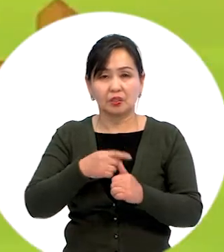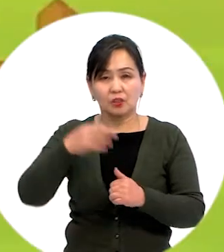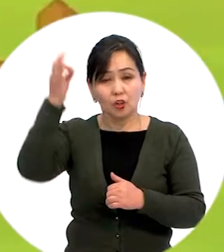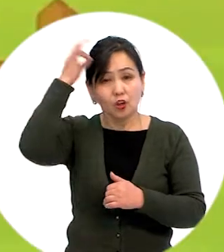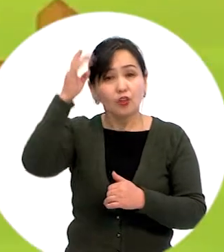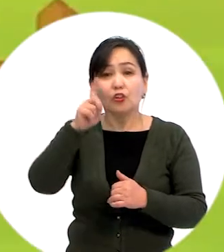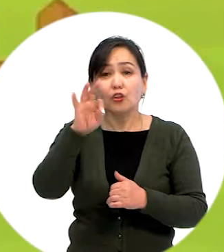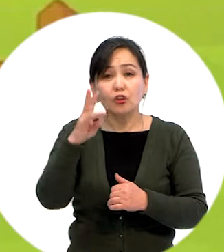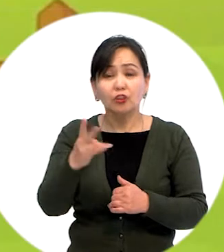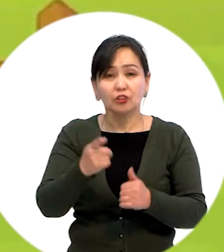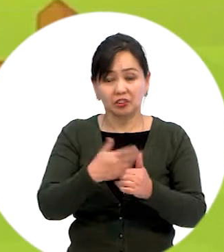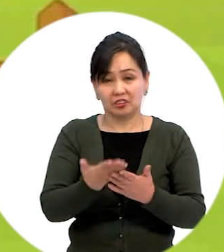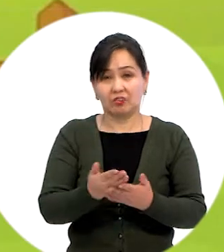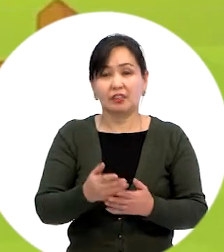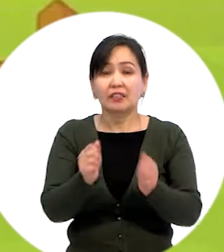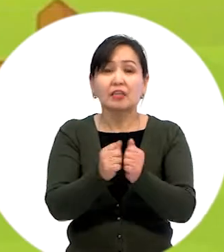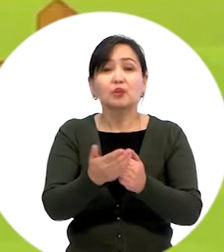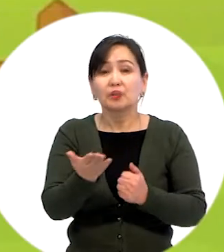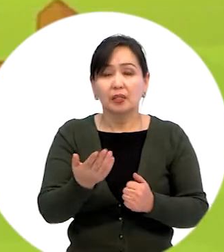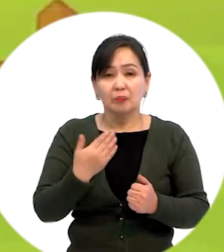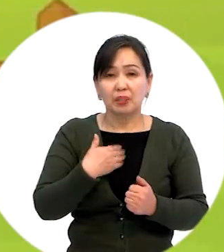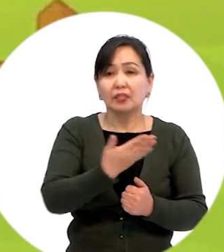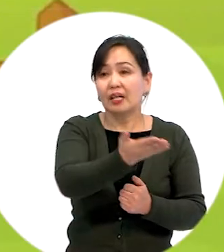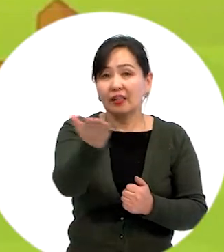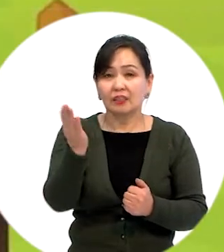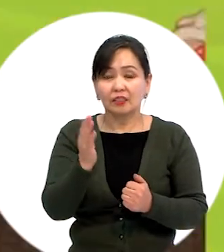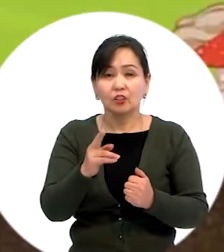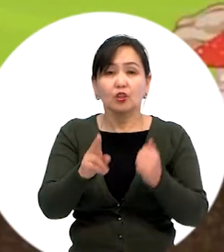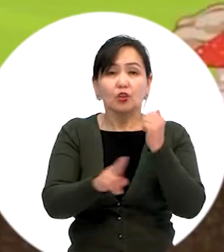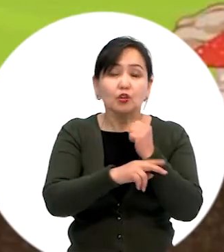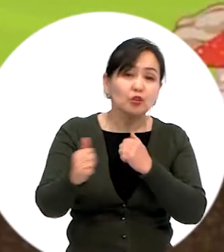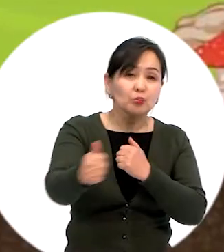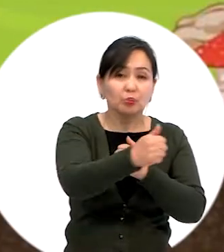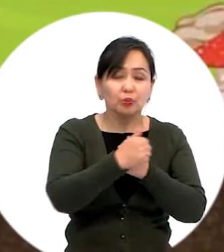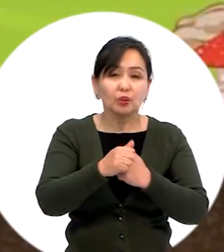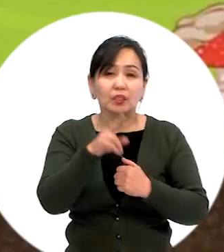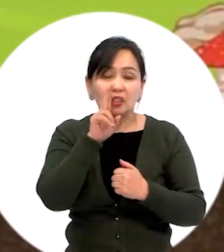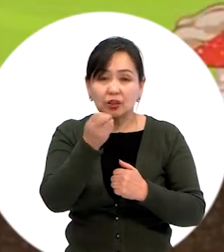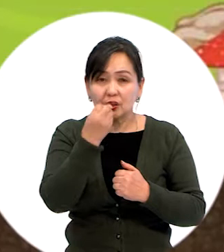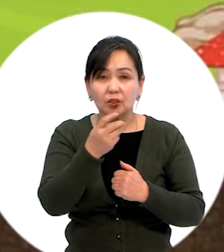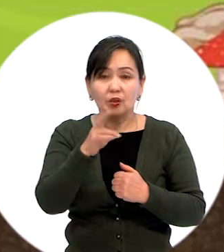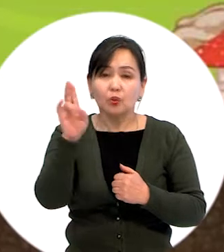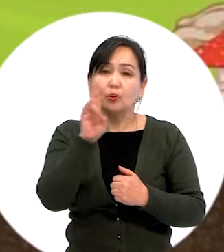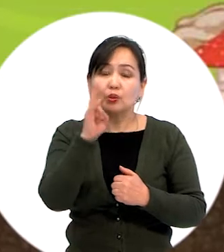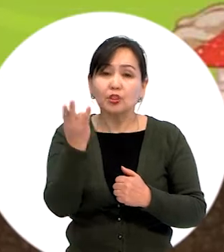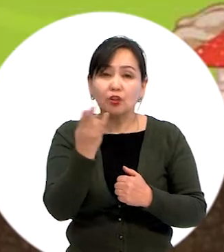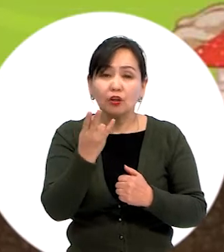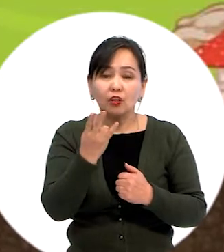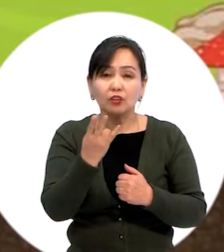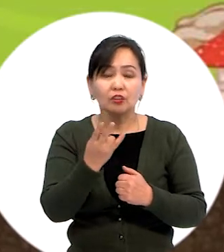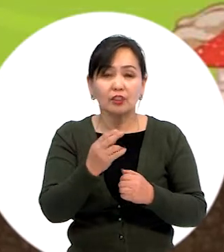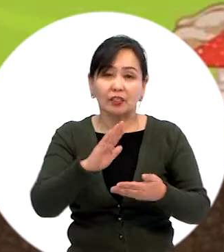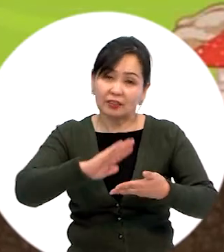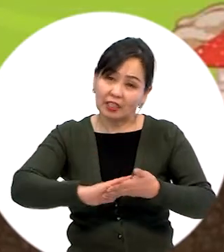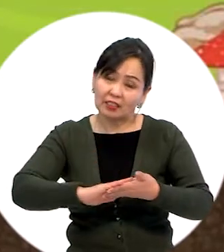Намайг өндөгхөн гэдэг. Хэдэдэ би та нарыгаа өдөр тутам мэддэг хүнсний ногоотой танилцуулж ямар